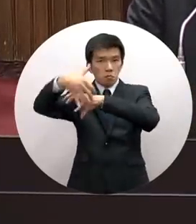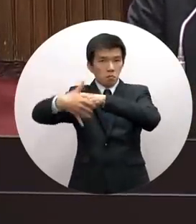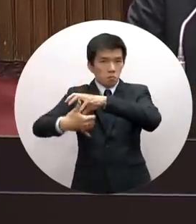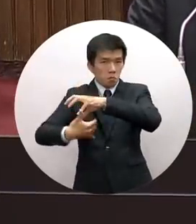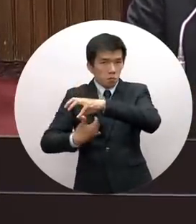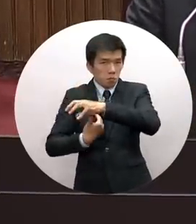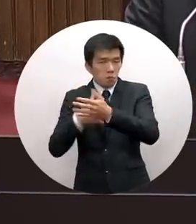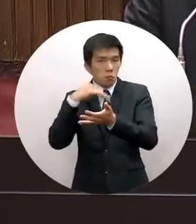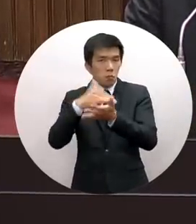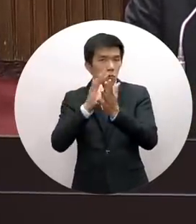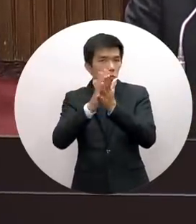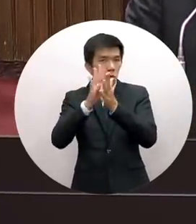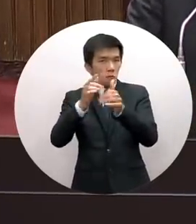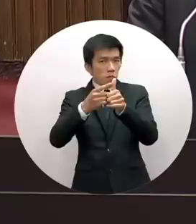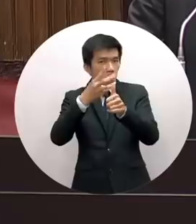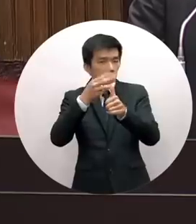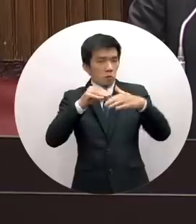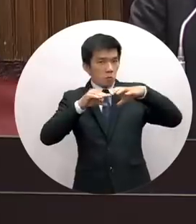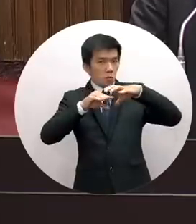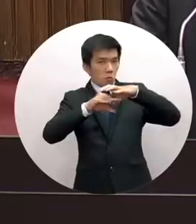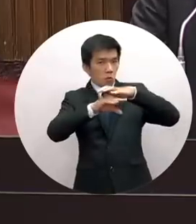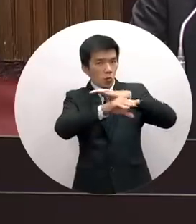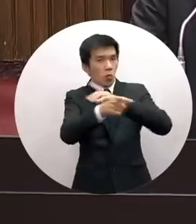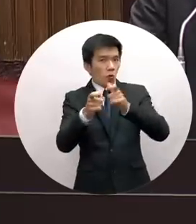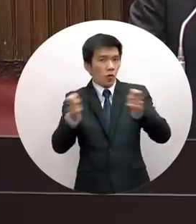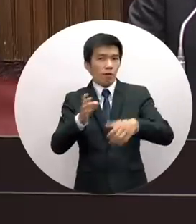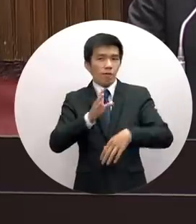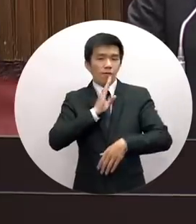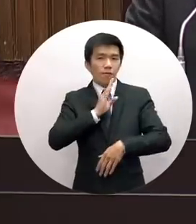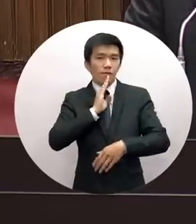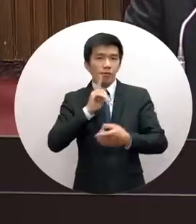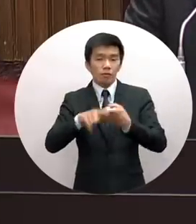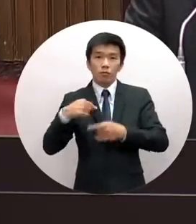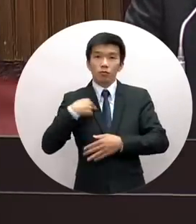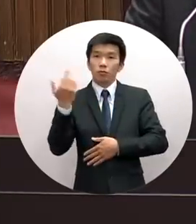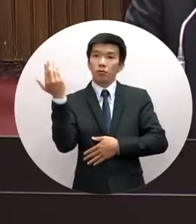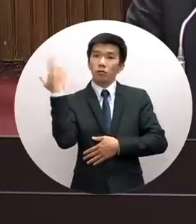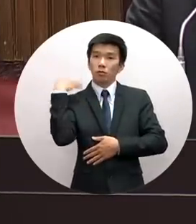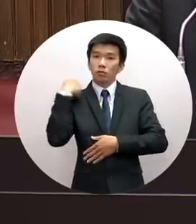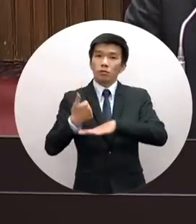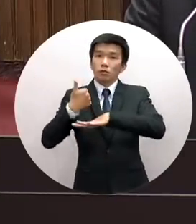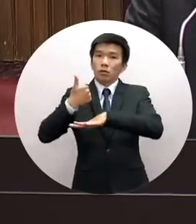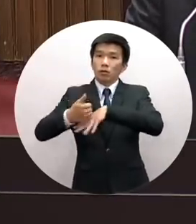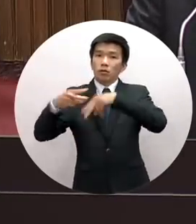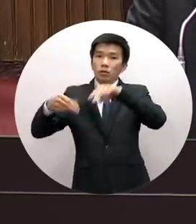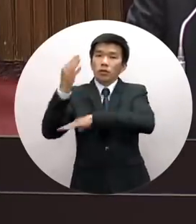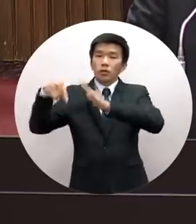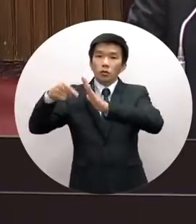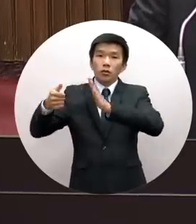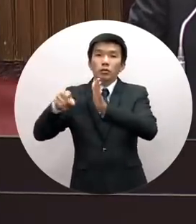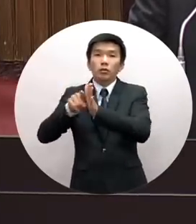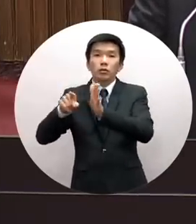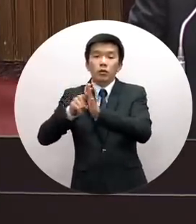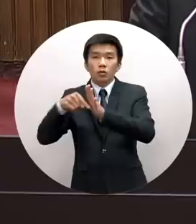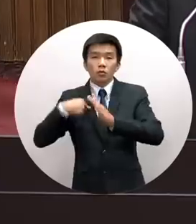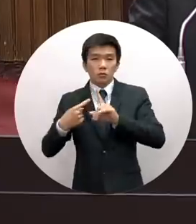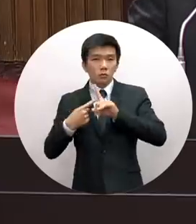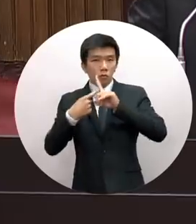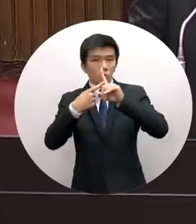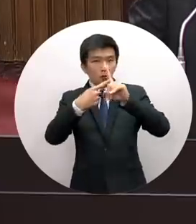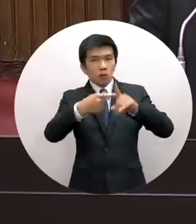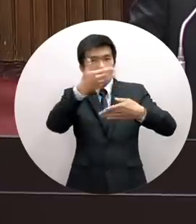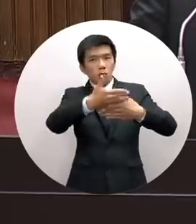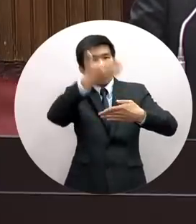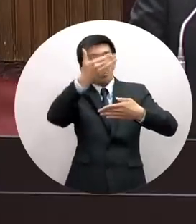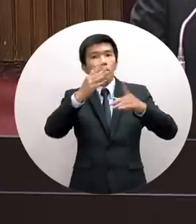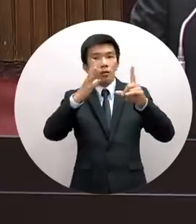二名列前茅的长隧道。嗯、那当年就是我做行政院长的时阵举办的通车典礼，所以已经